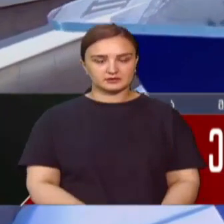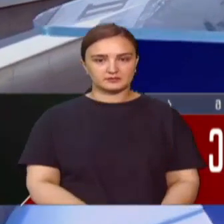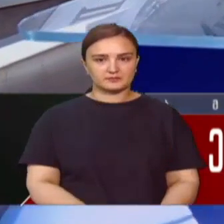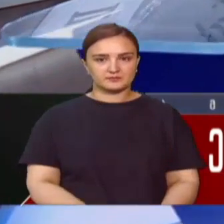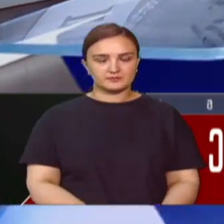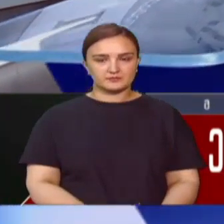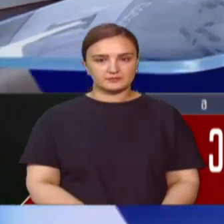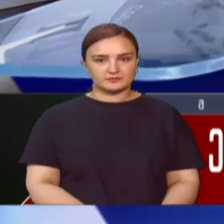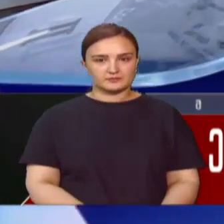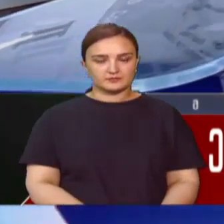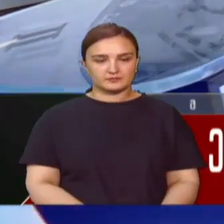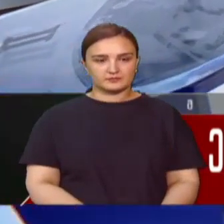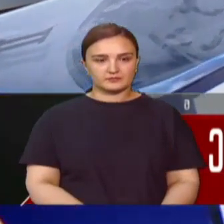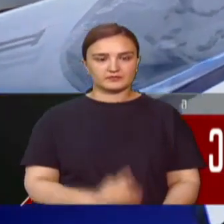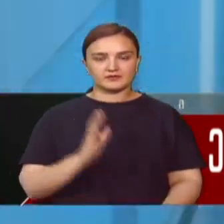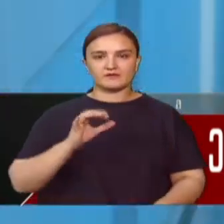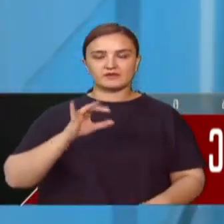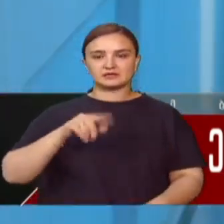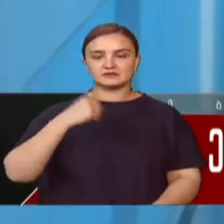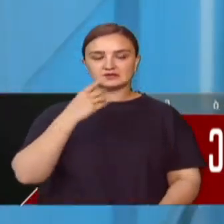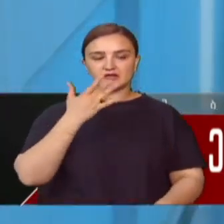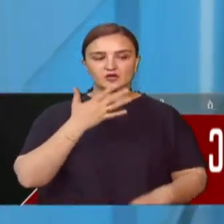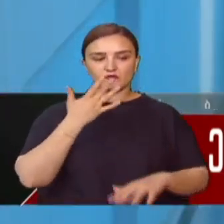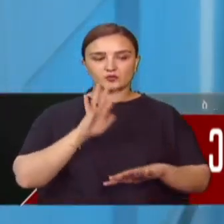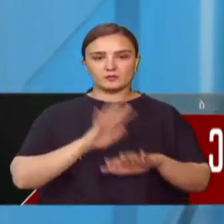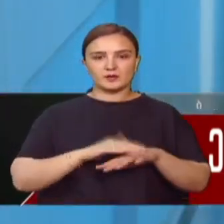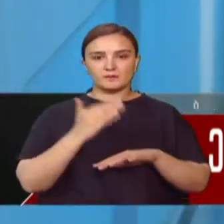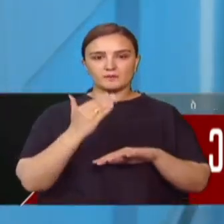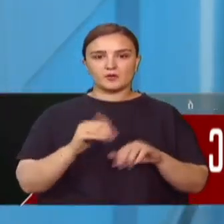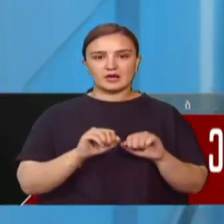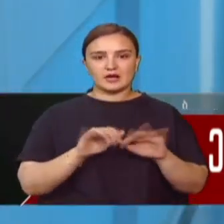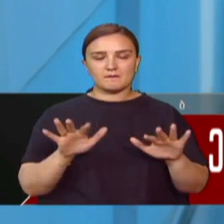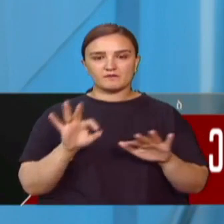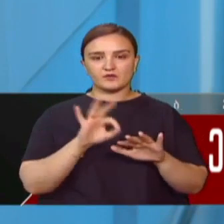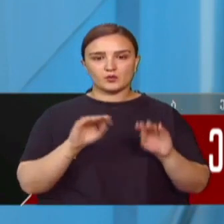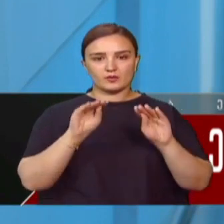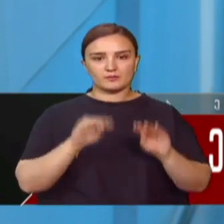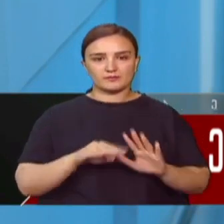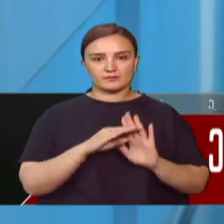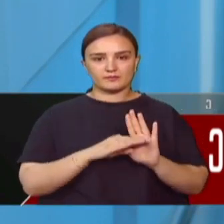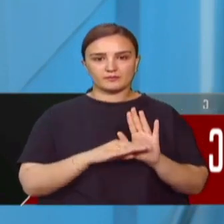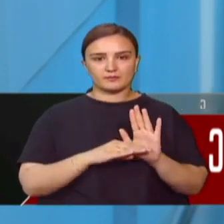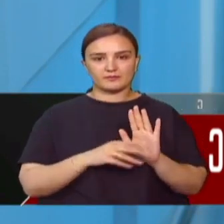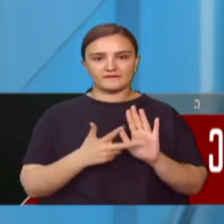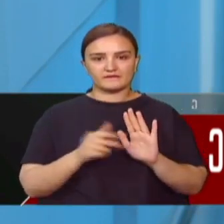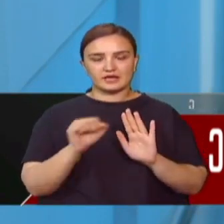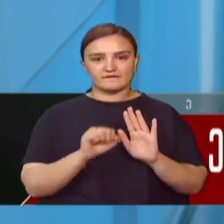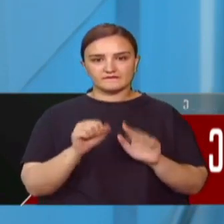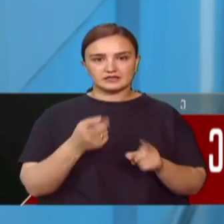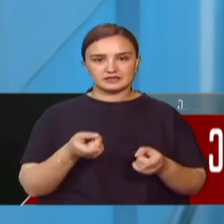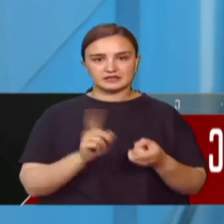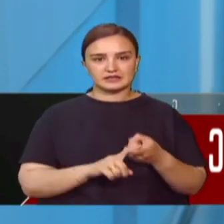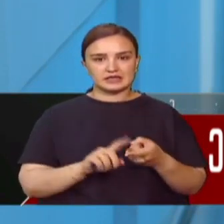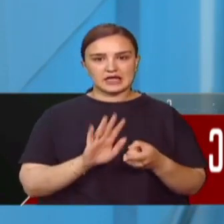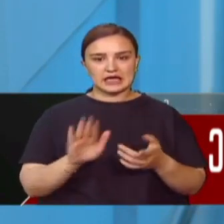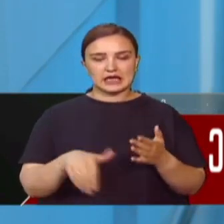ვასილ, გამარტავ, რომ საქართველოს ეროვნული ბანკის მიერ გამოქვეყნებული ნორმატიული აქტი, რომელიც გამოქვეყნდა 8 აგვისტოს, ეხება